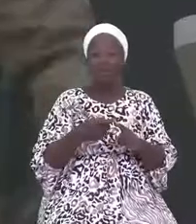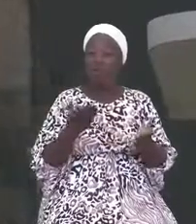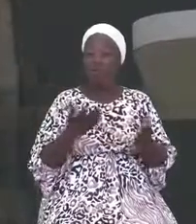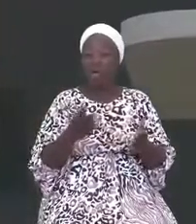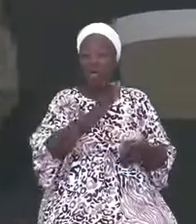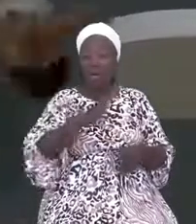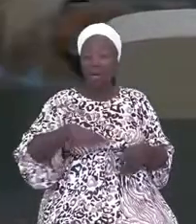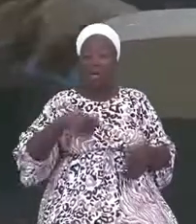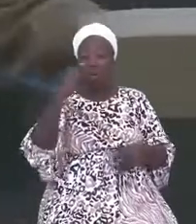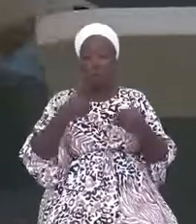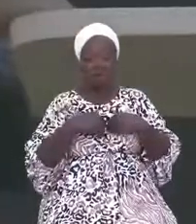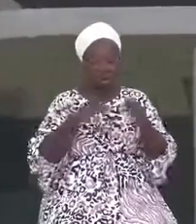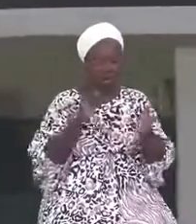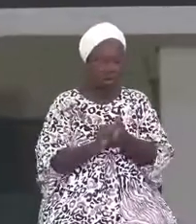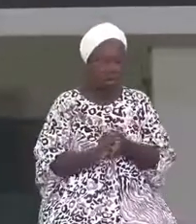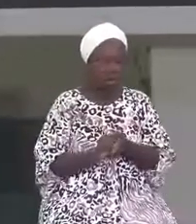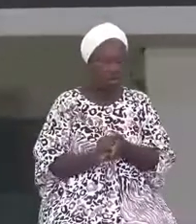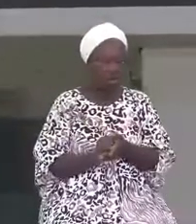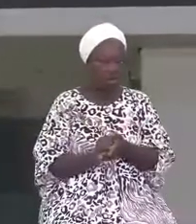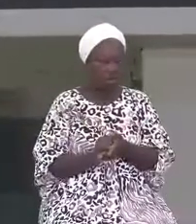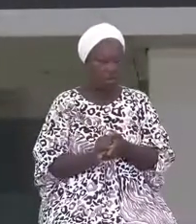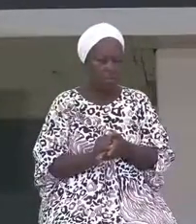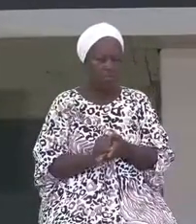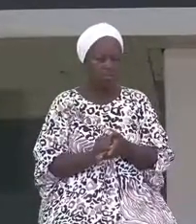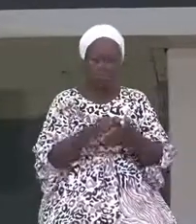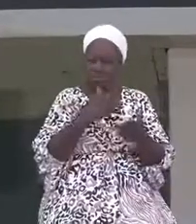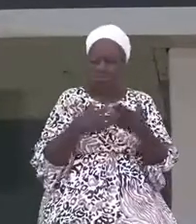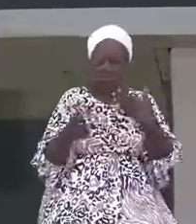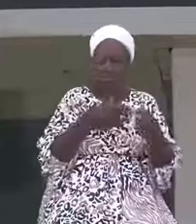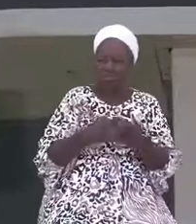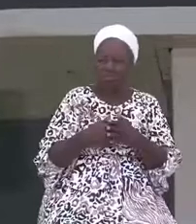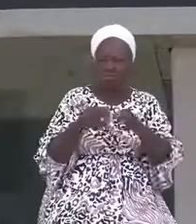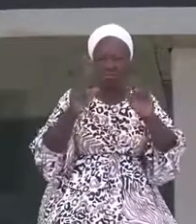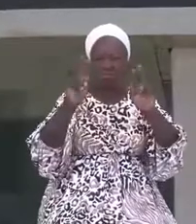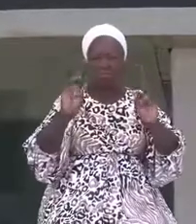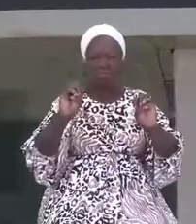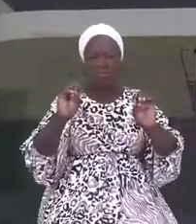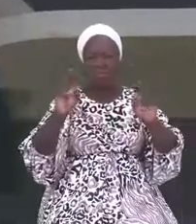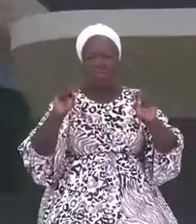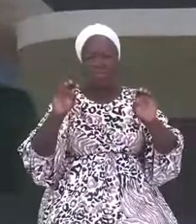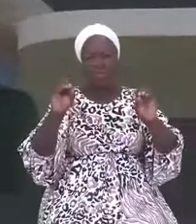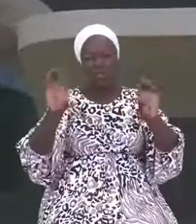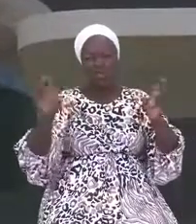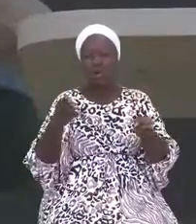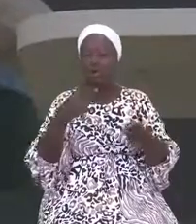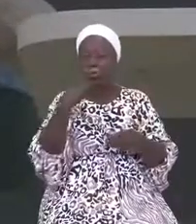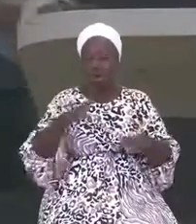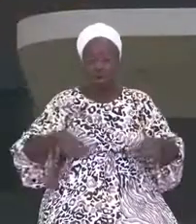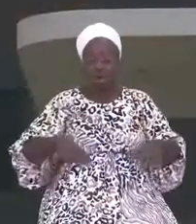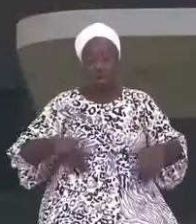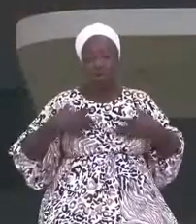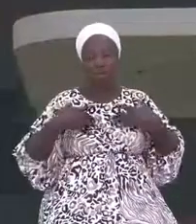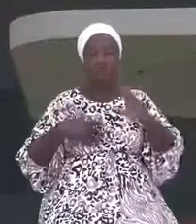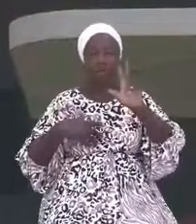a pu le faire même et donc avec 365 ans